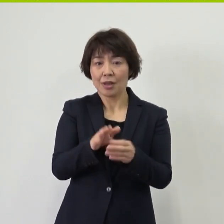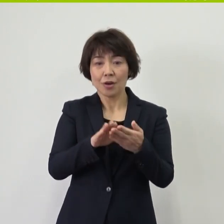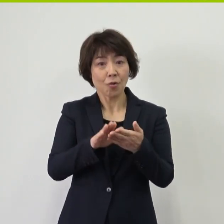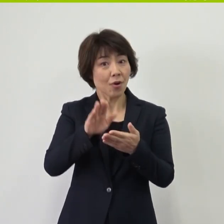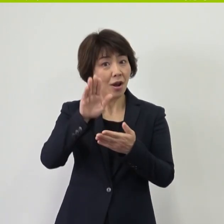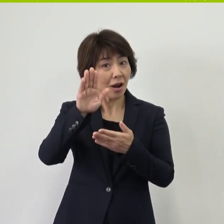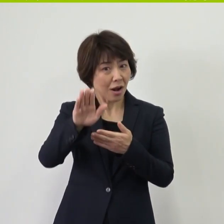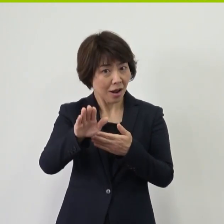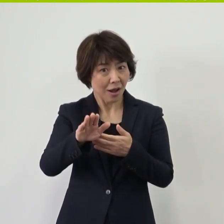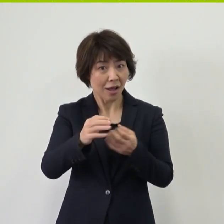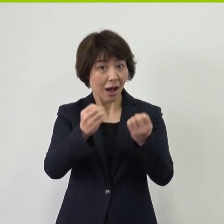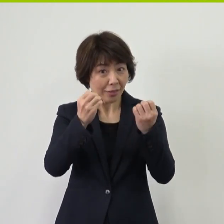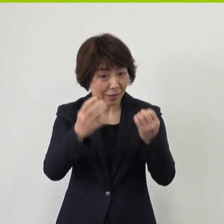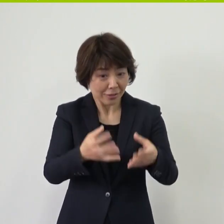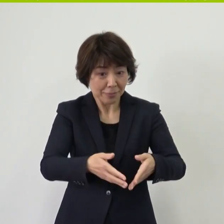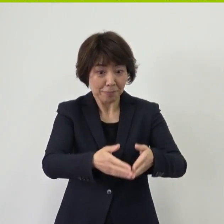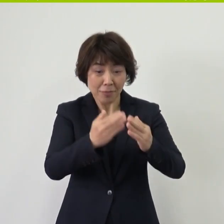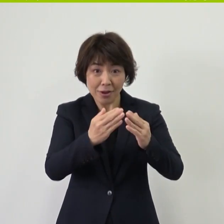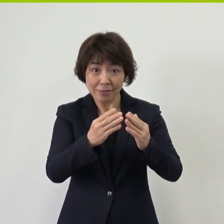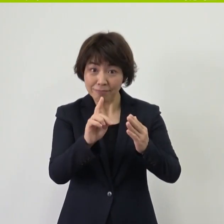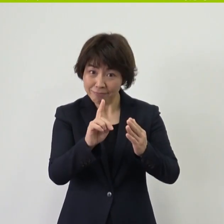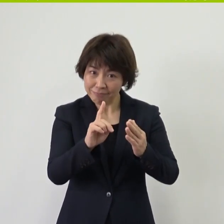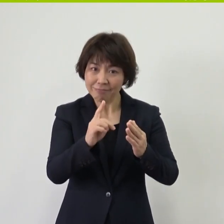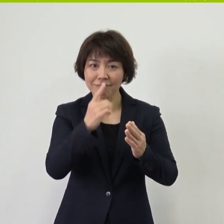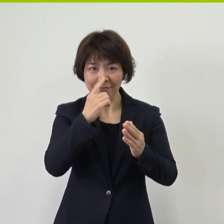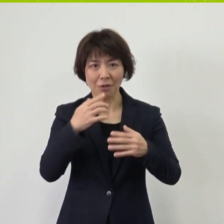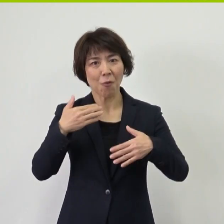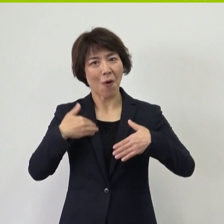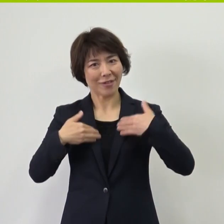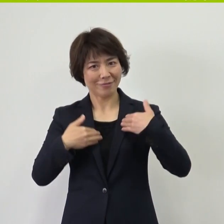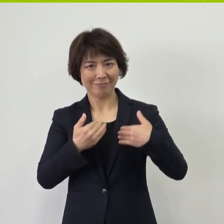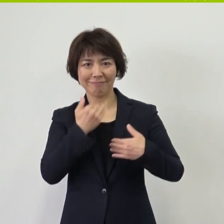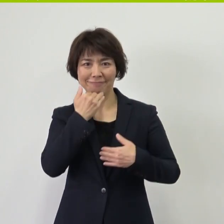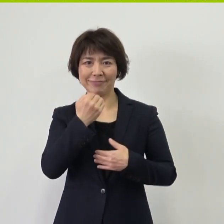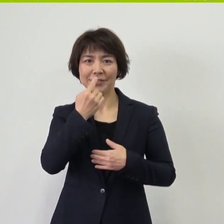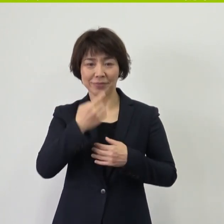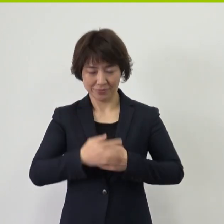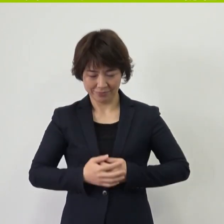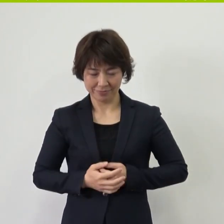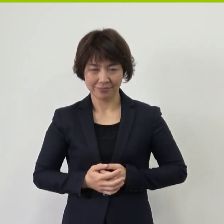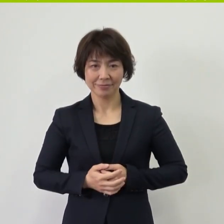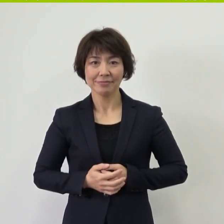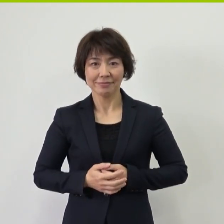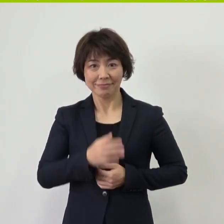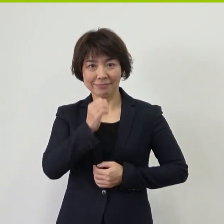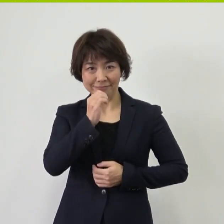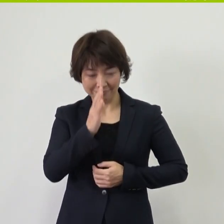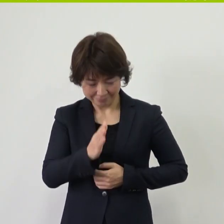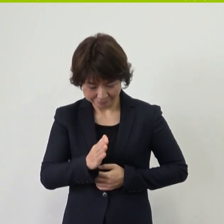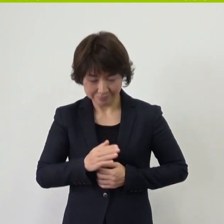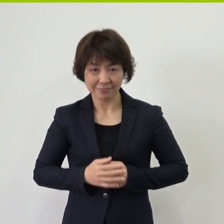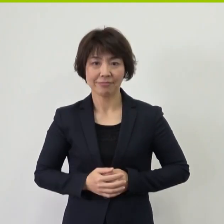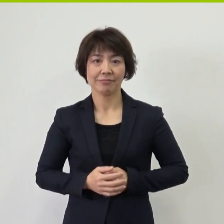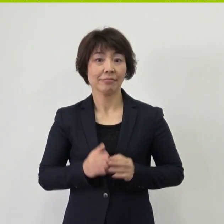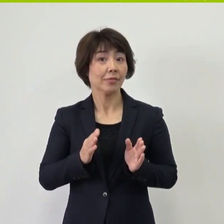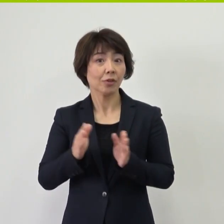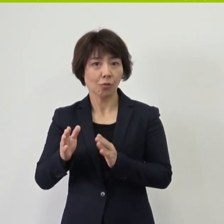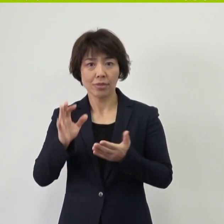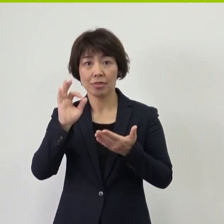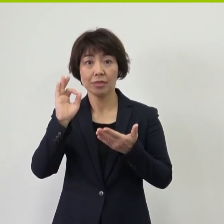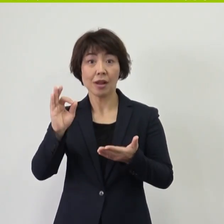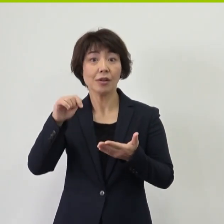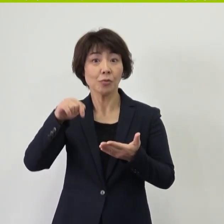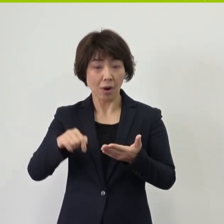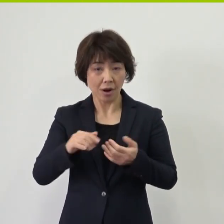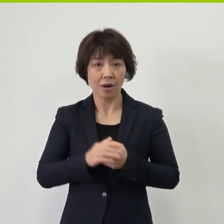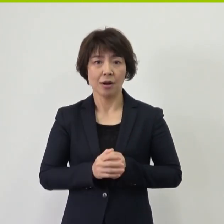ですね、これからどんなものが生まれてくるかということを私自身が一番非常にワクワクさせていただいておりますので、ぜひよろしくお願いいたします。